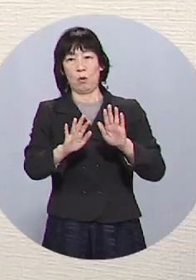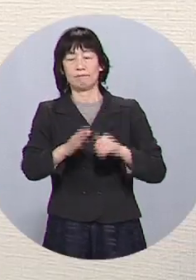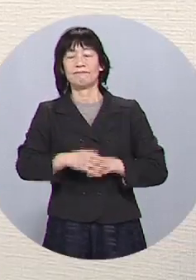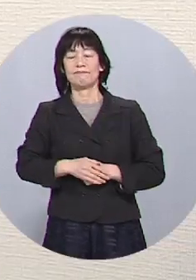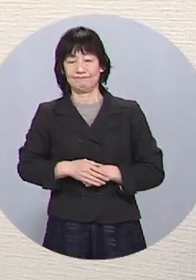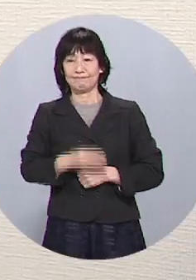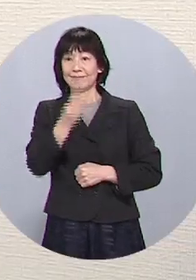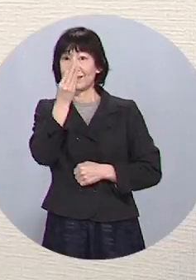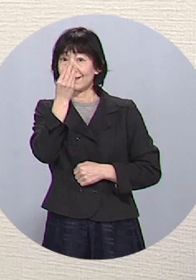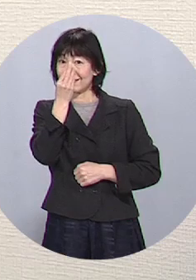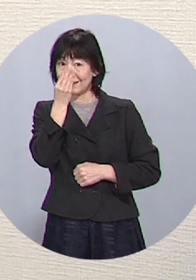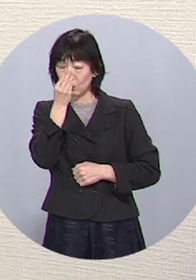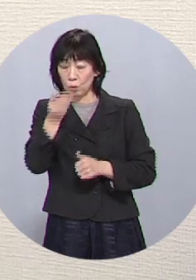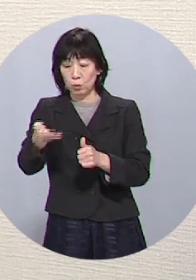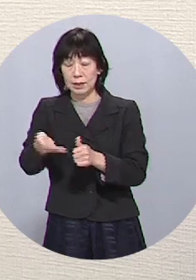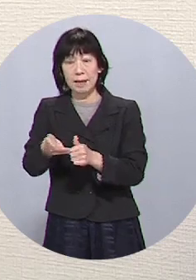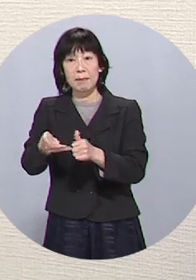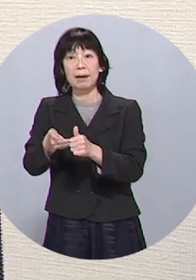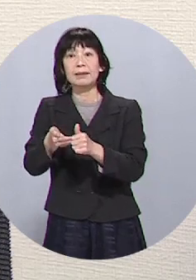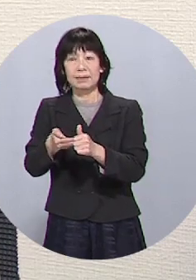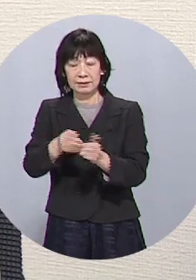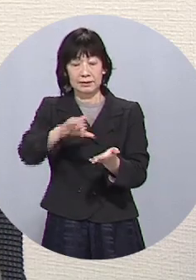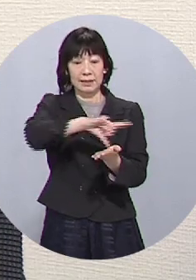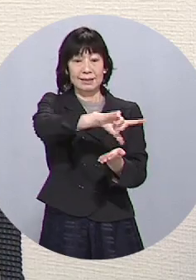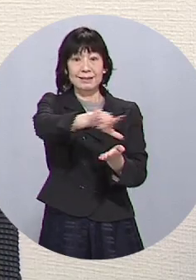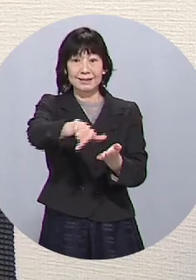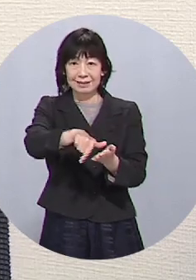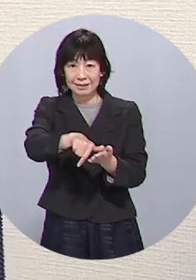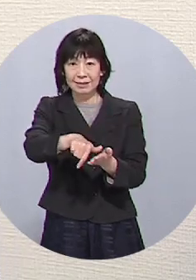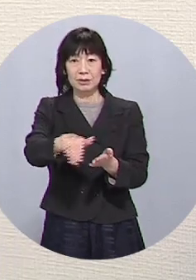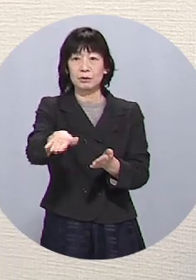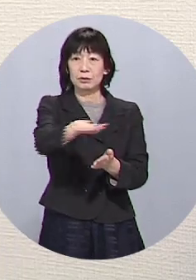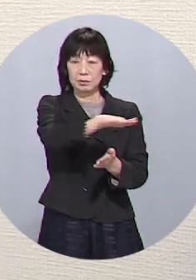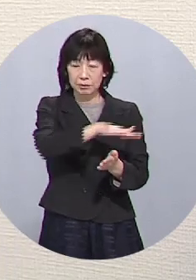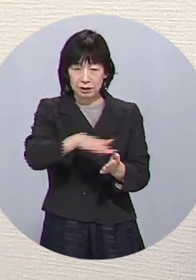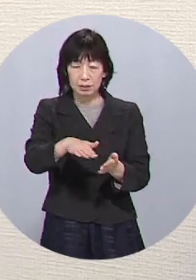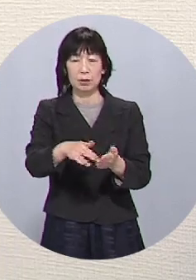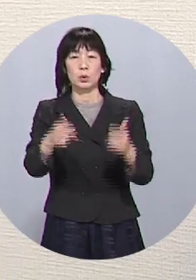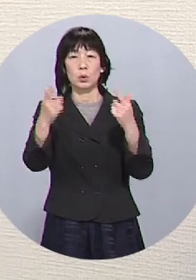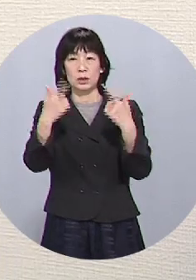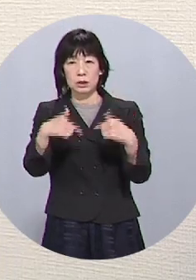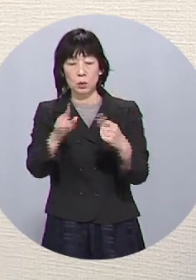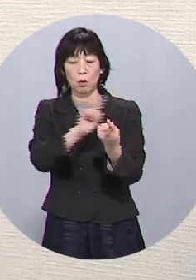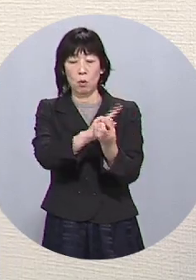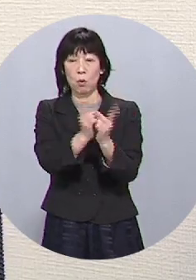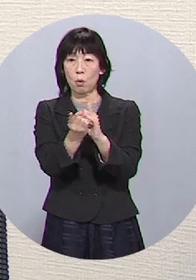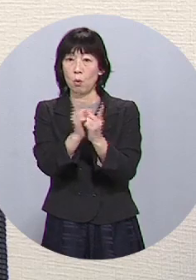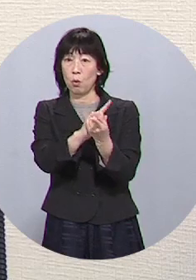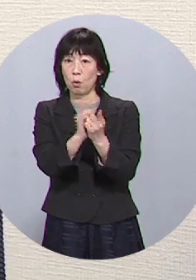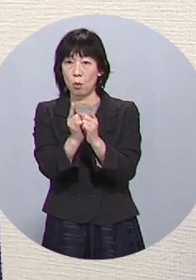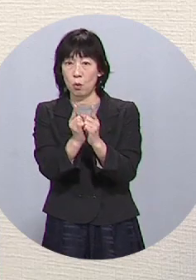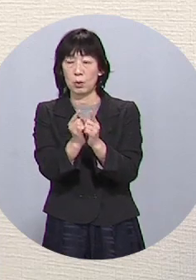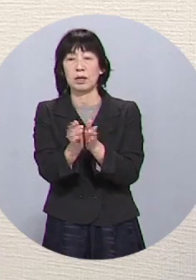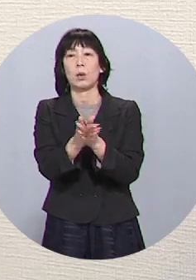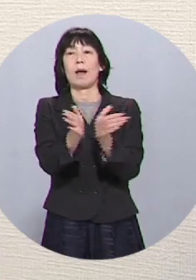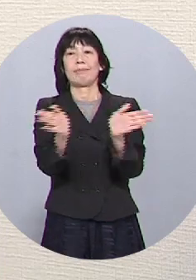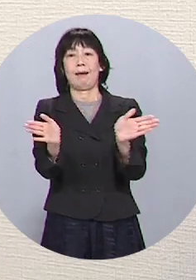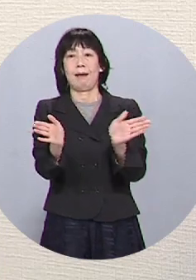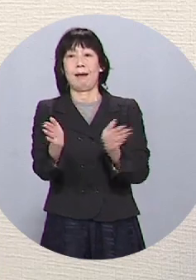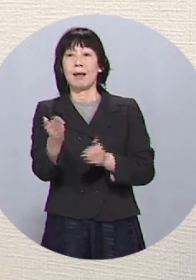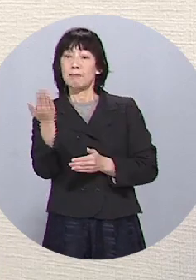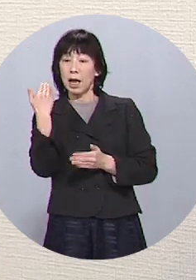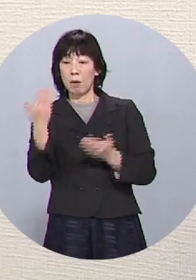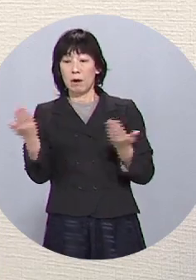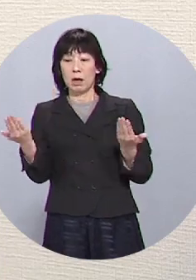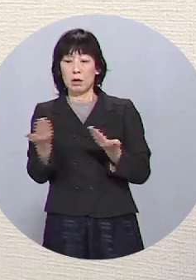いちごというものを通じてですね地域の方たちの日常的な接点が生まれたことで私たちだけで支援をさせてい